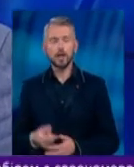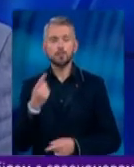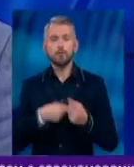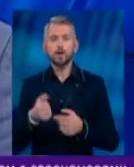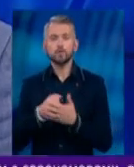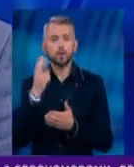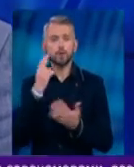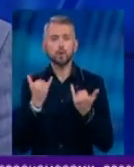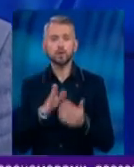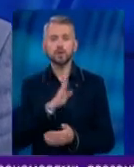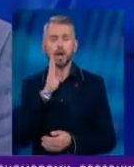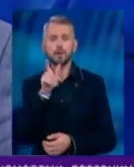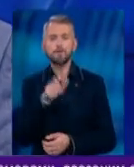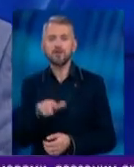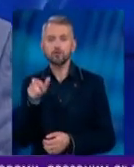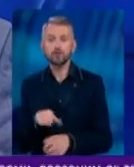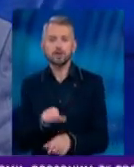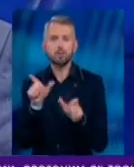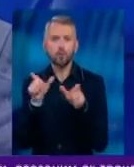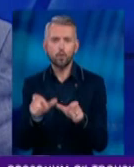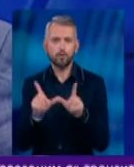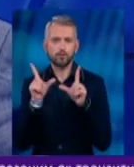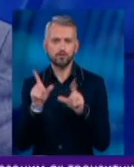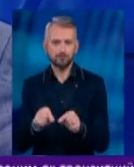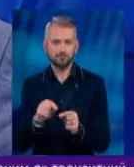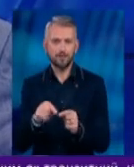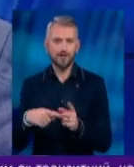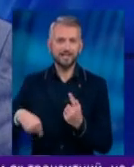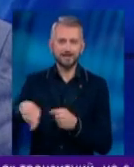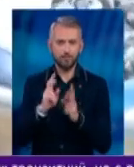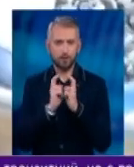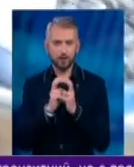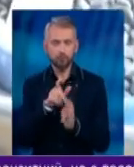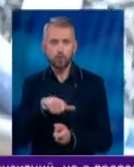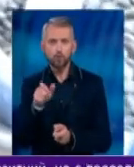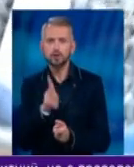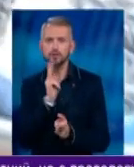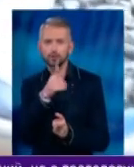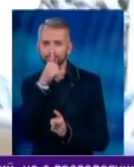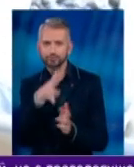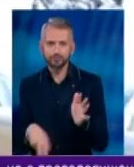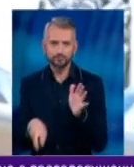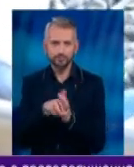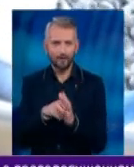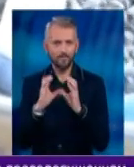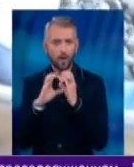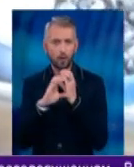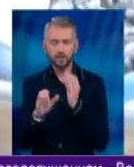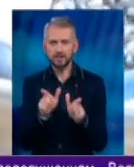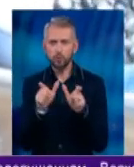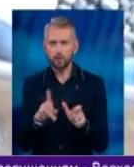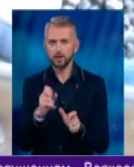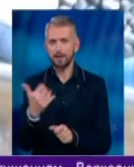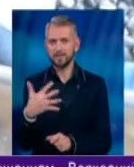Повертаємось до Києва. Сьогодні вранці пасажири заблокували рух кільцевої електрички. Обурені люди, які не вмістилися у вагони, заблокували її на